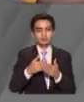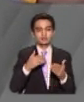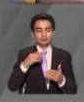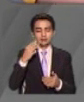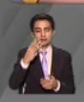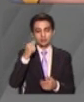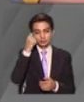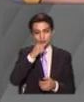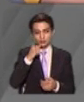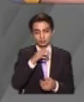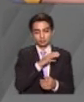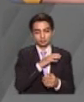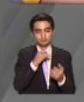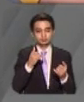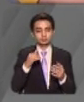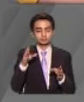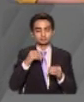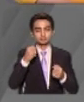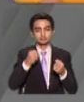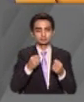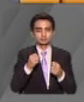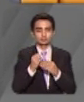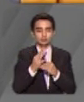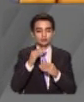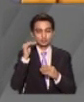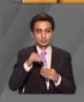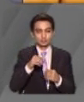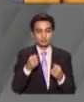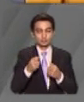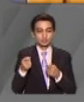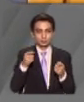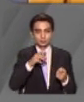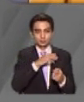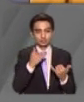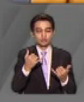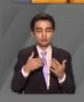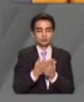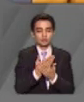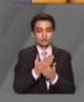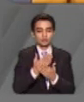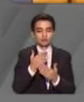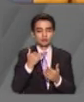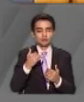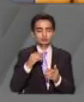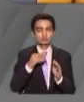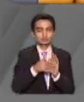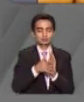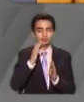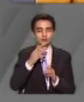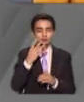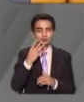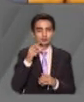3 года существования программы реализовано около 14 тысяч транспортных средств. На новый транш из бюджета планируется выдать кредиты